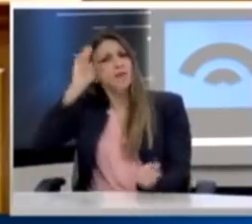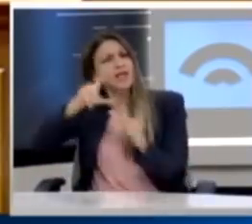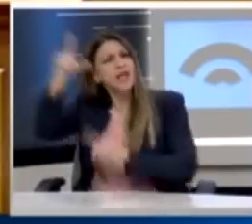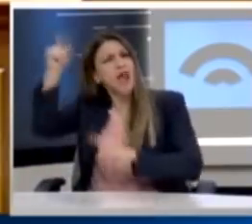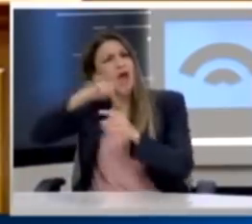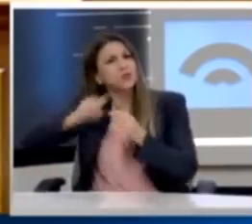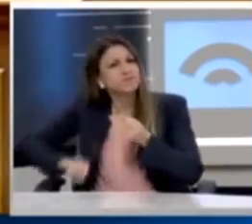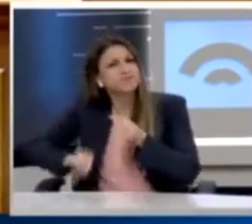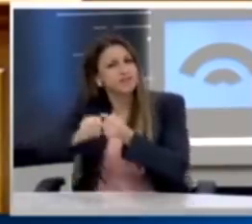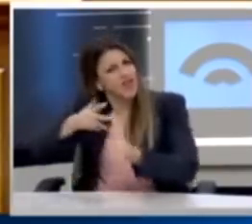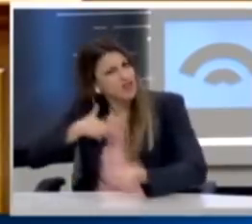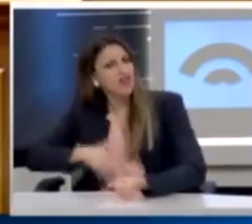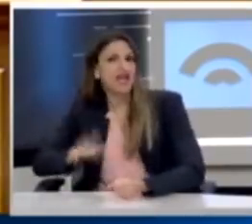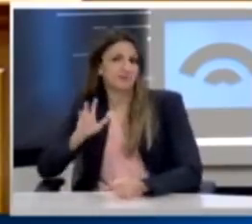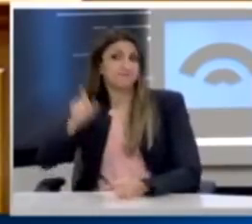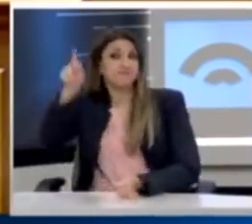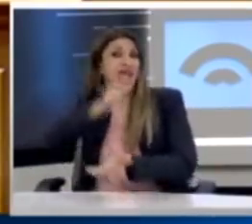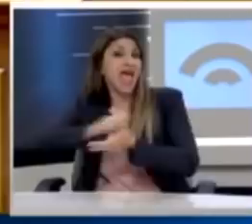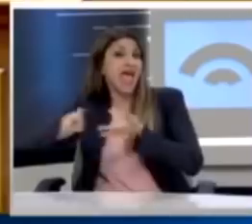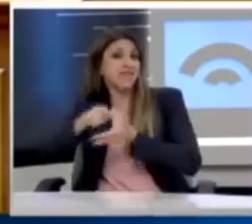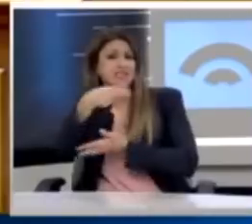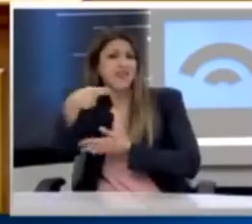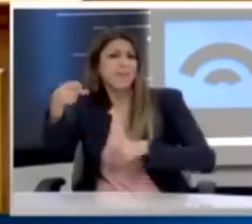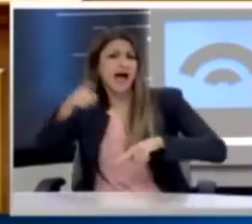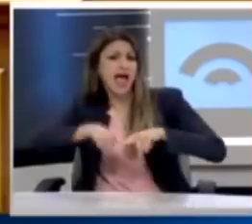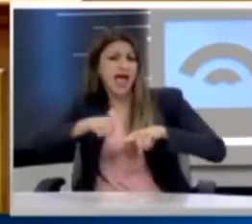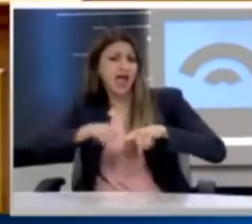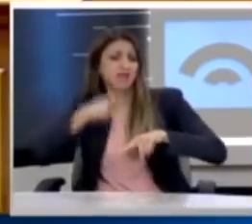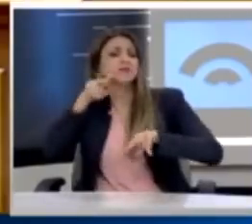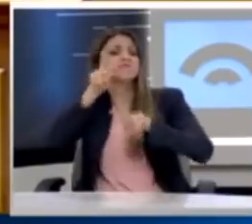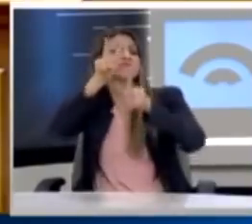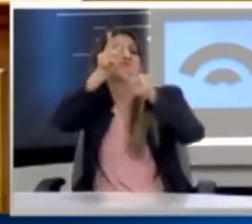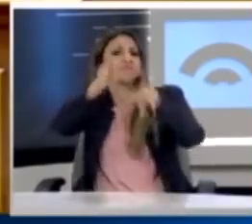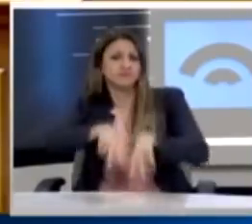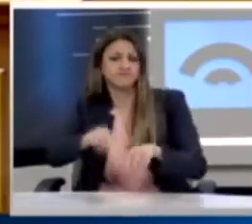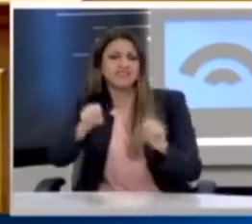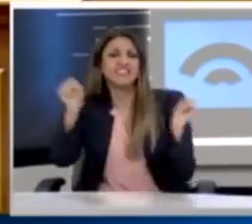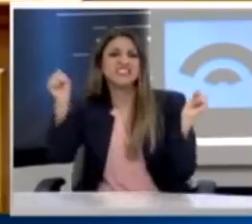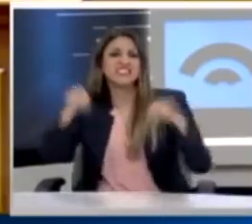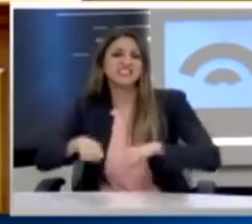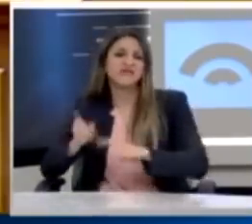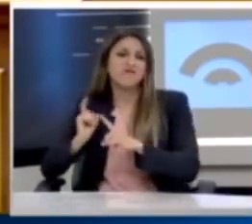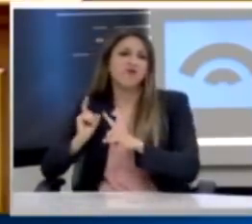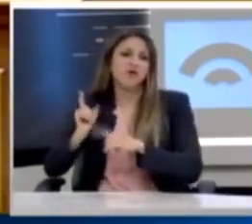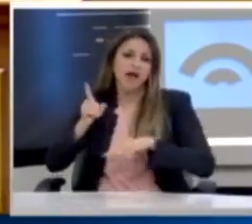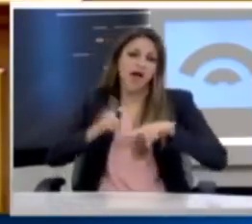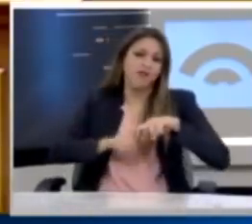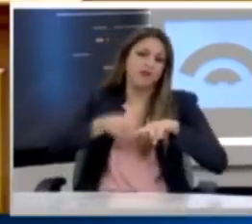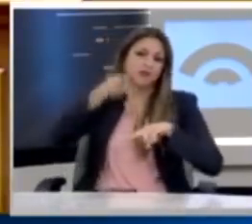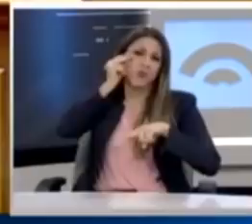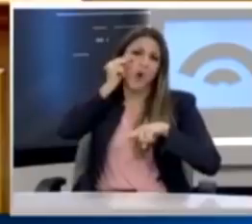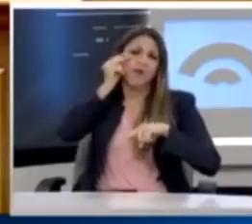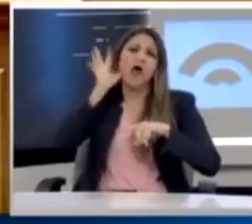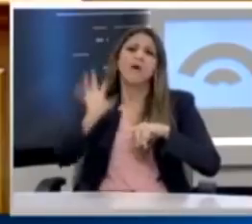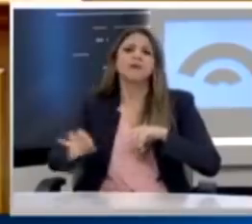σχεδιασμών. Στην έκθεση αναγνωρίζεται ρητά και κοινικά ότι η Συμφωνία των Πρεσπών έχει την